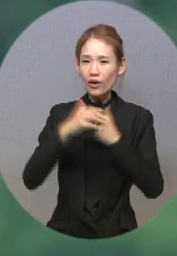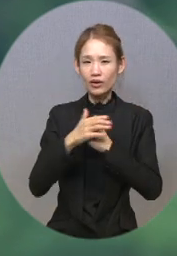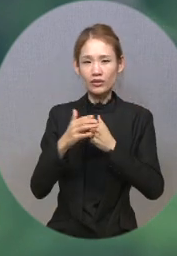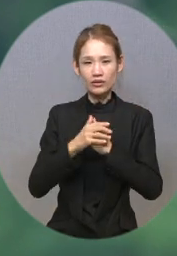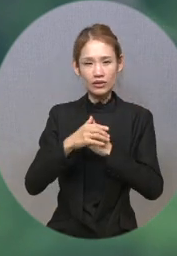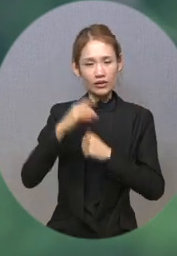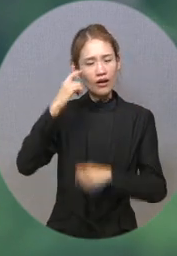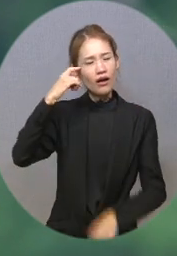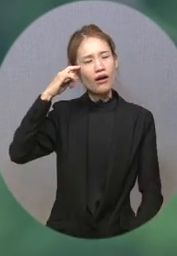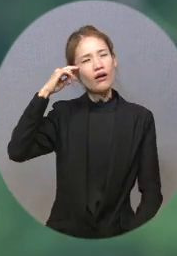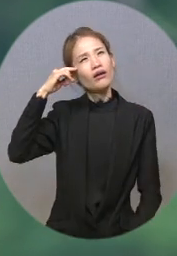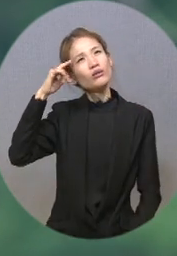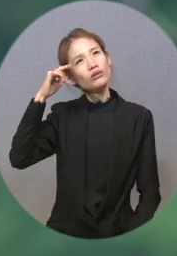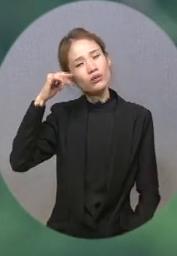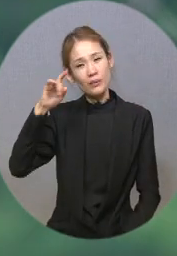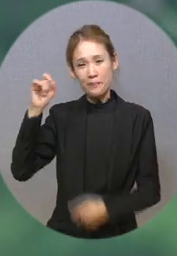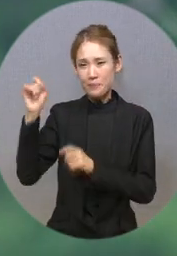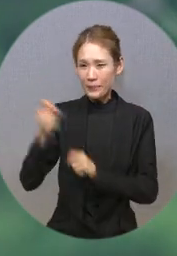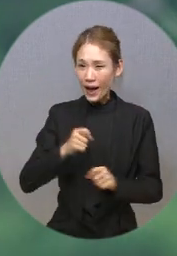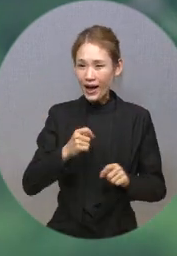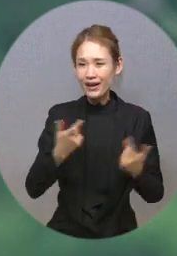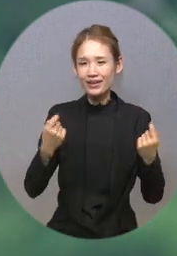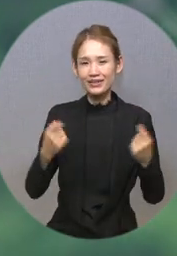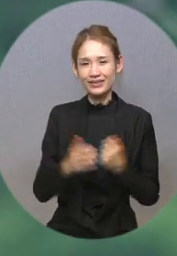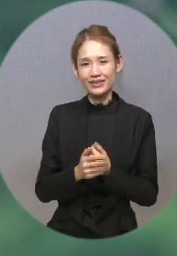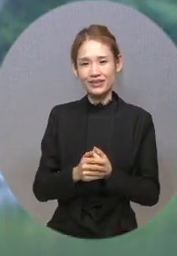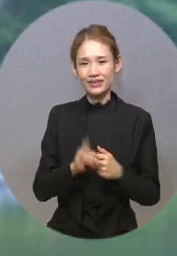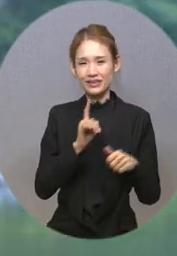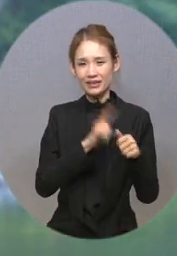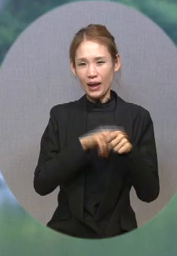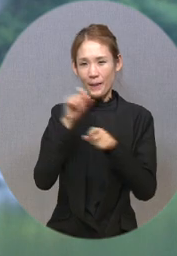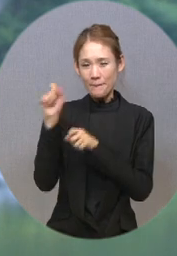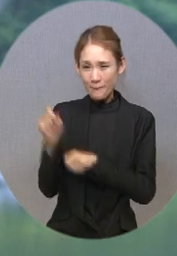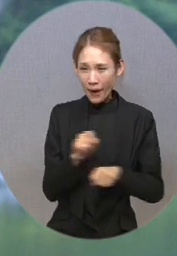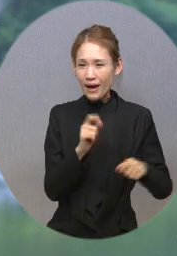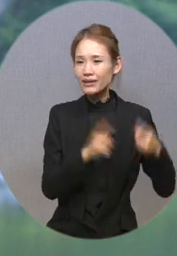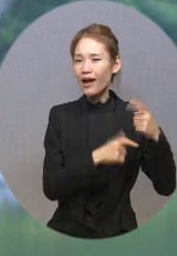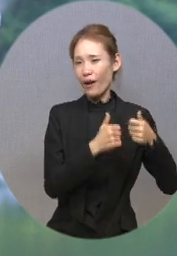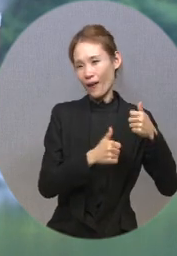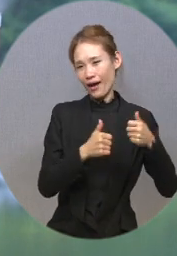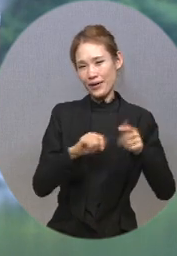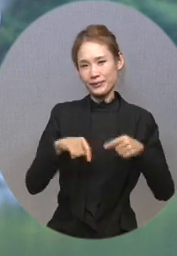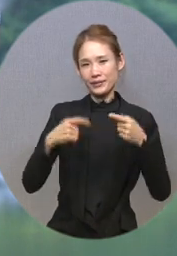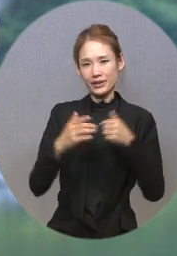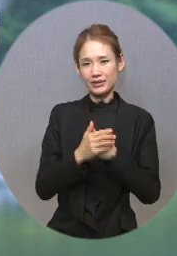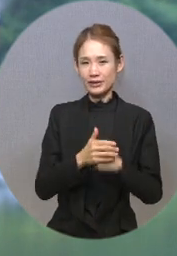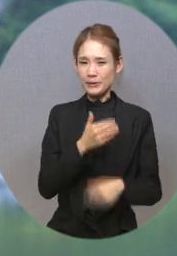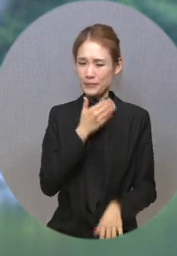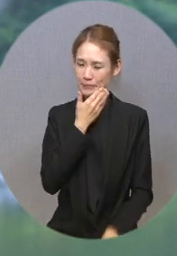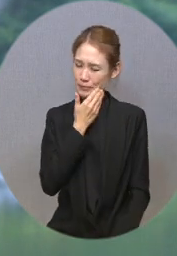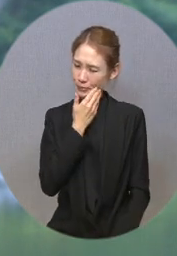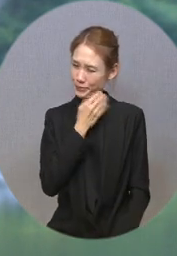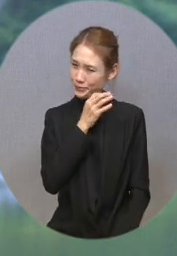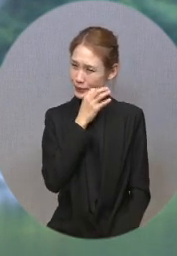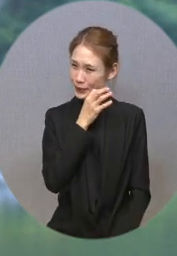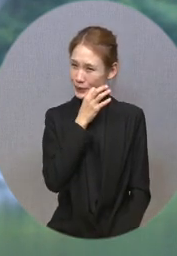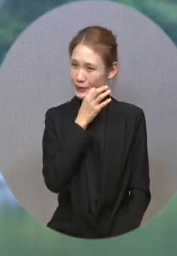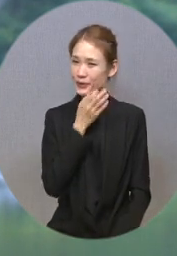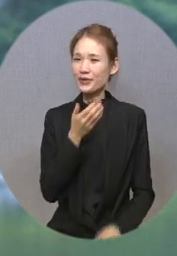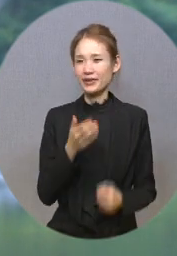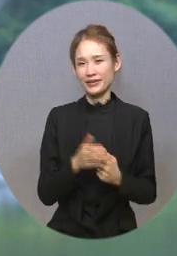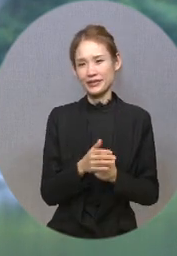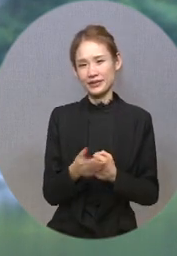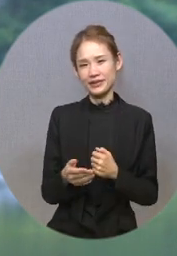놓고 골프 치고 있었거든요. 근데 또 잘 치시는 분들하고 쳐가지고 제가 좀 민폐가 되지 않을까 하는데